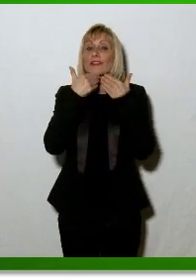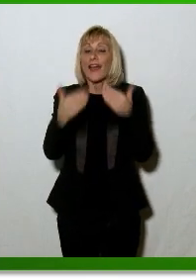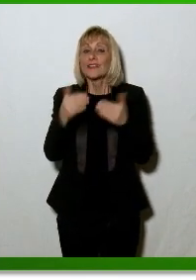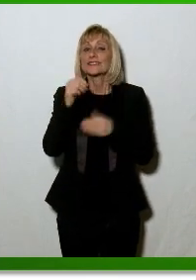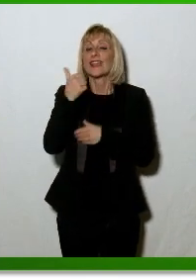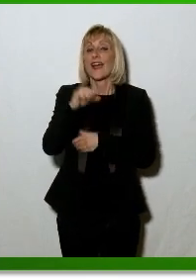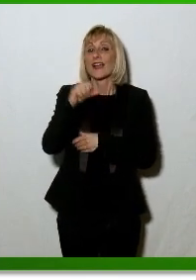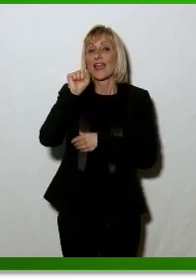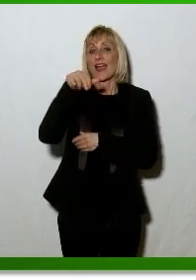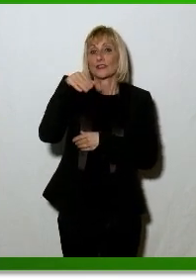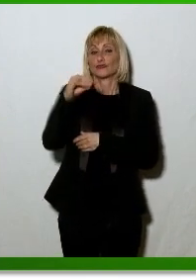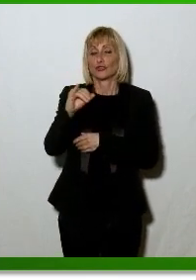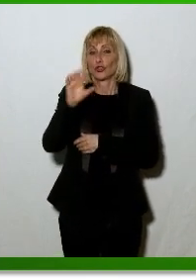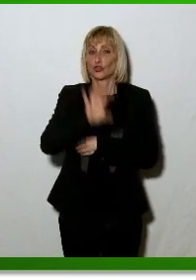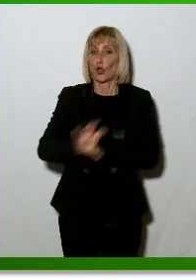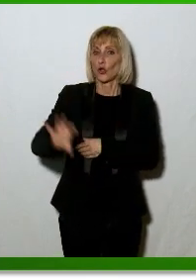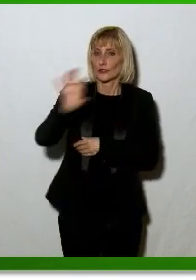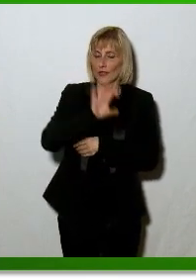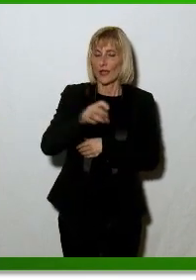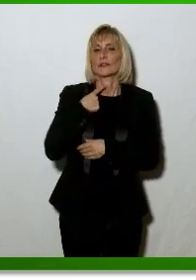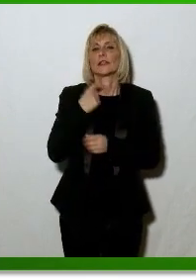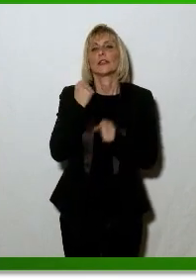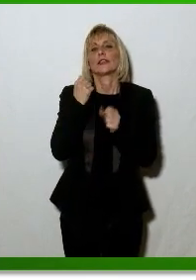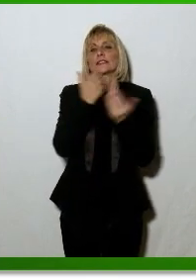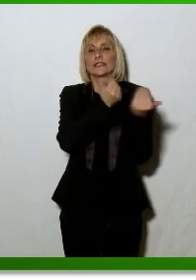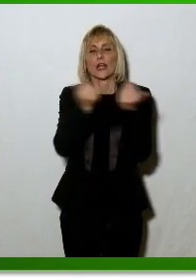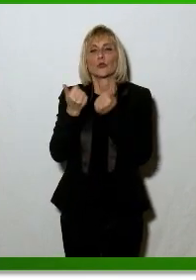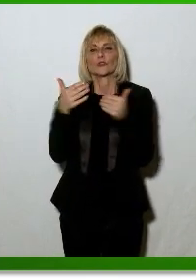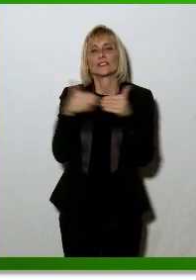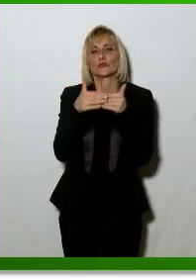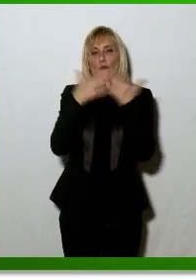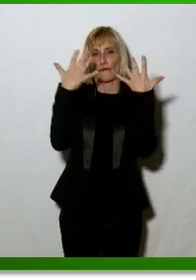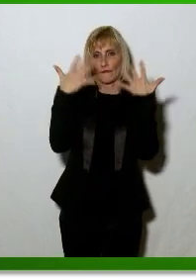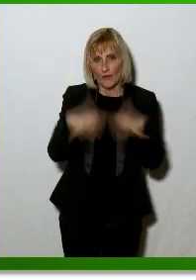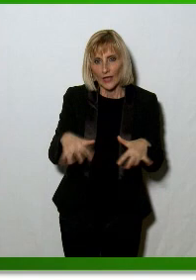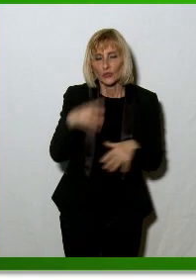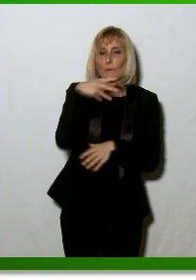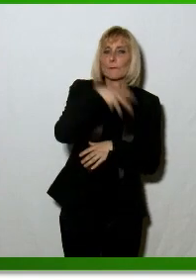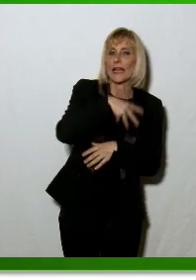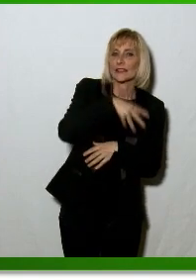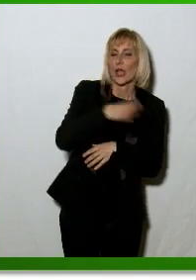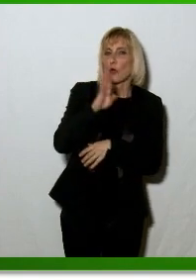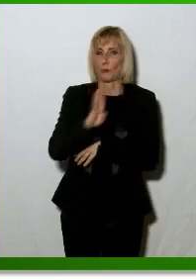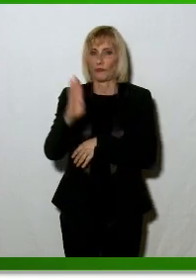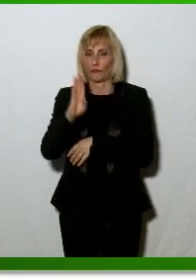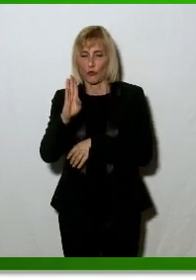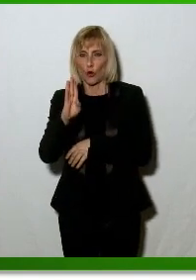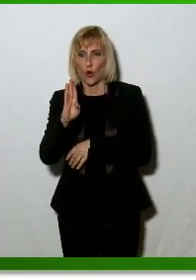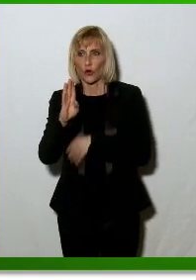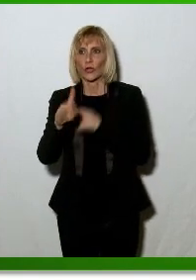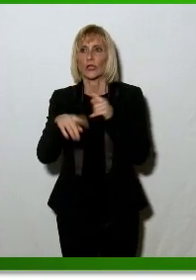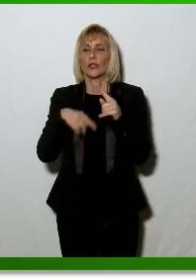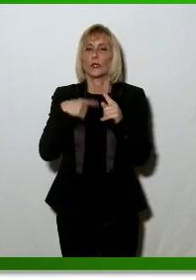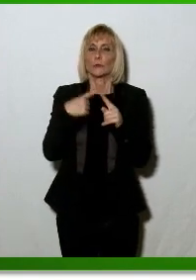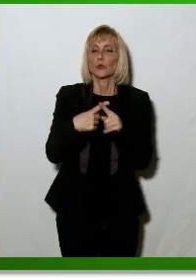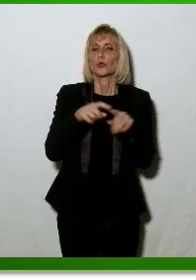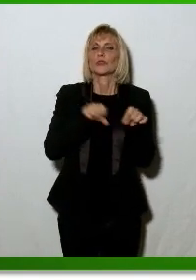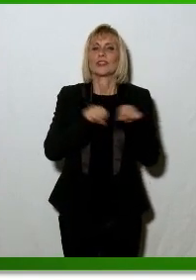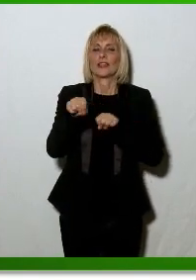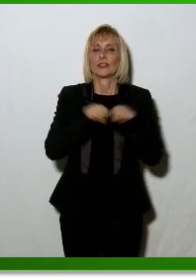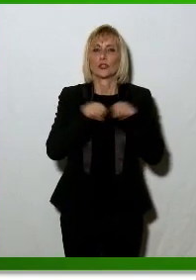Toscana abbiamo avuto i saluti istituzionali del presidente Matteo biffoni saluto su tutti il